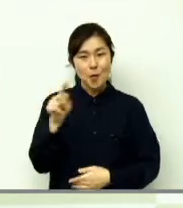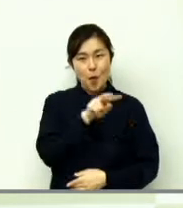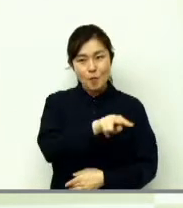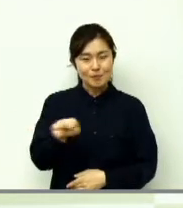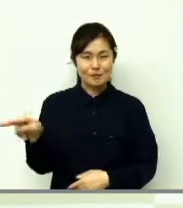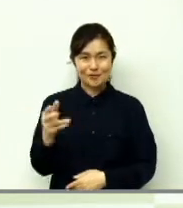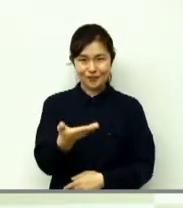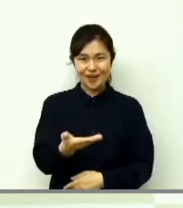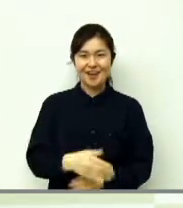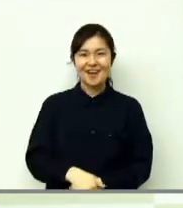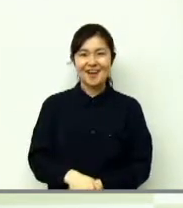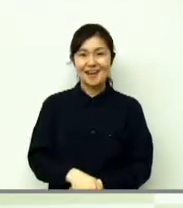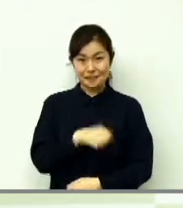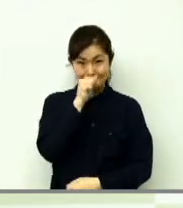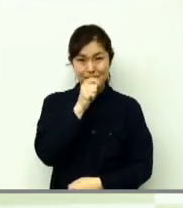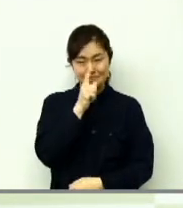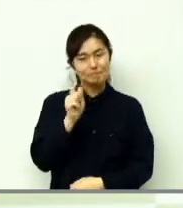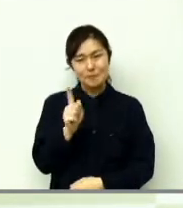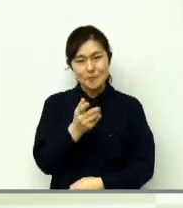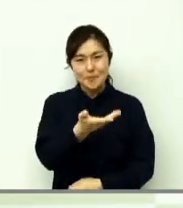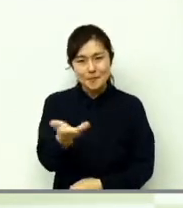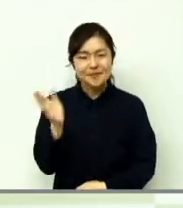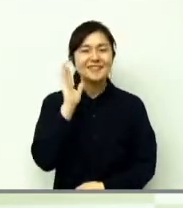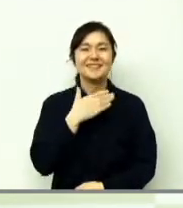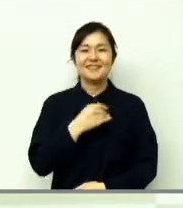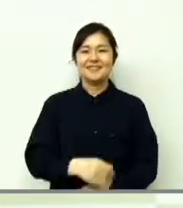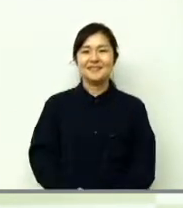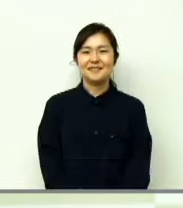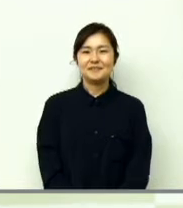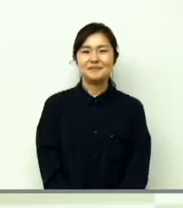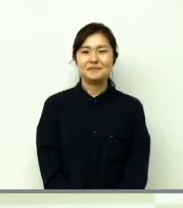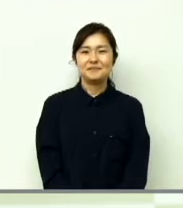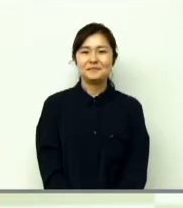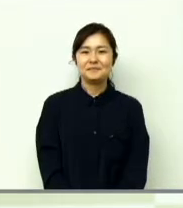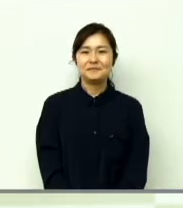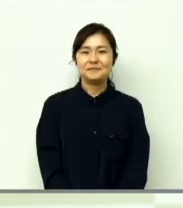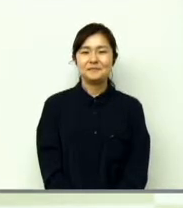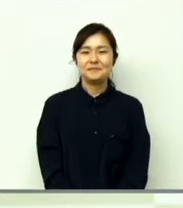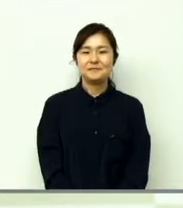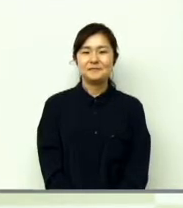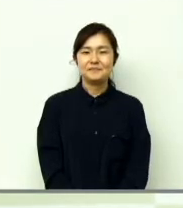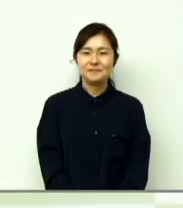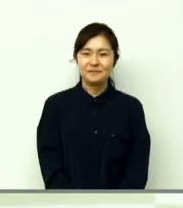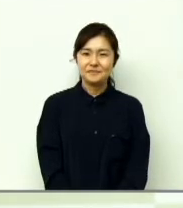若者像に移りましたでしょうか？ そうですね、